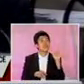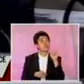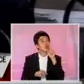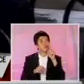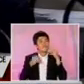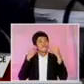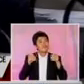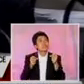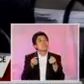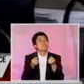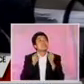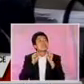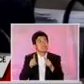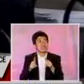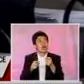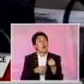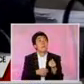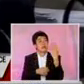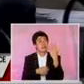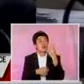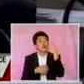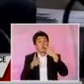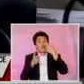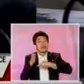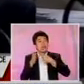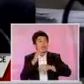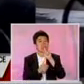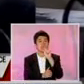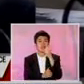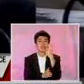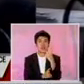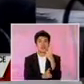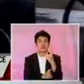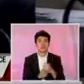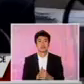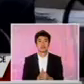market value insofar for tax purposes.